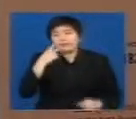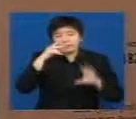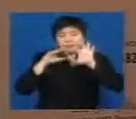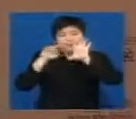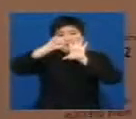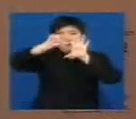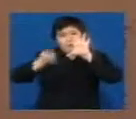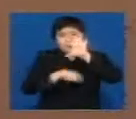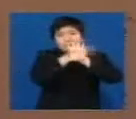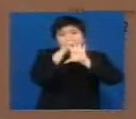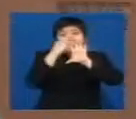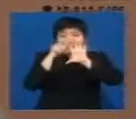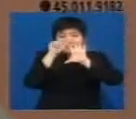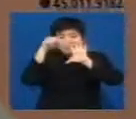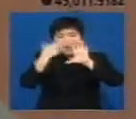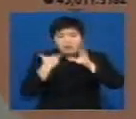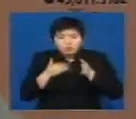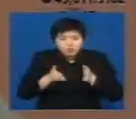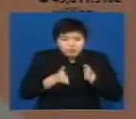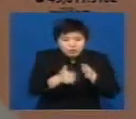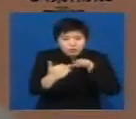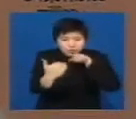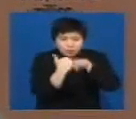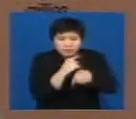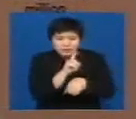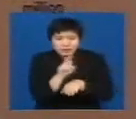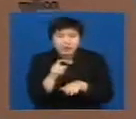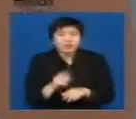จำเป็นต้องไปซ่อม ที่ถนนเสียต่างๆ 22% ตั้ง